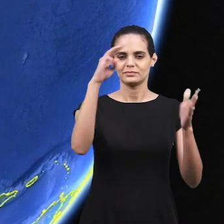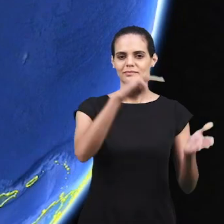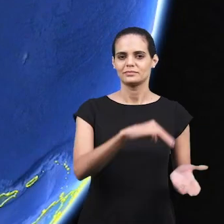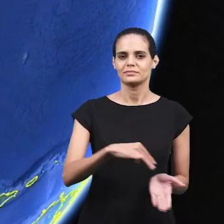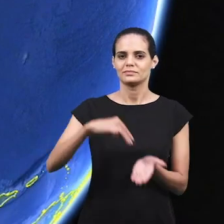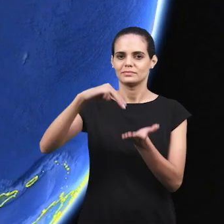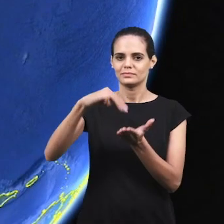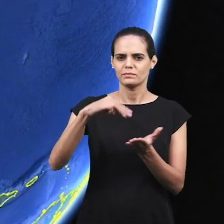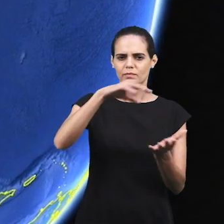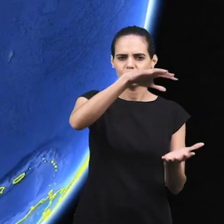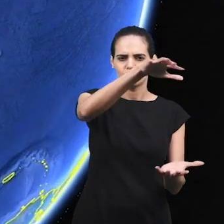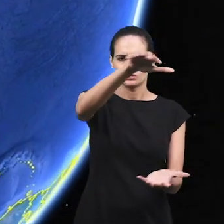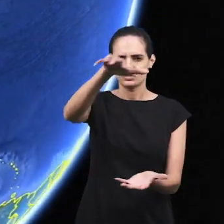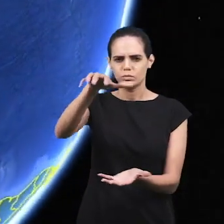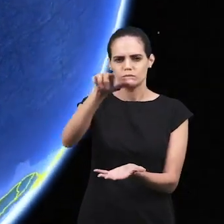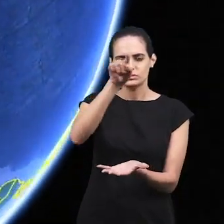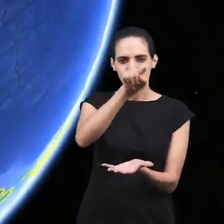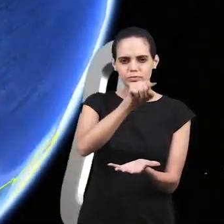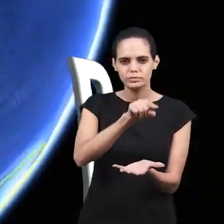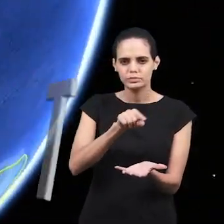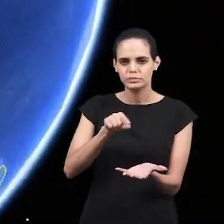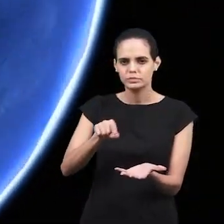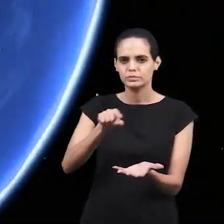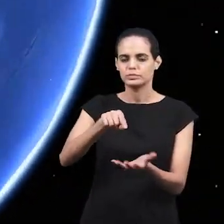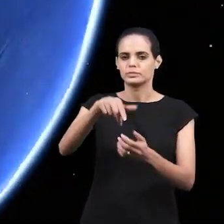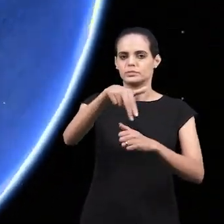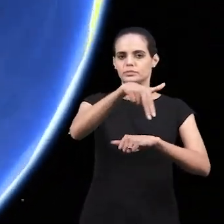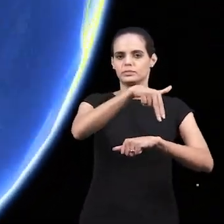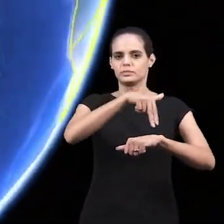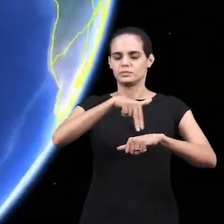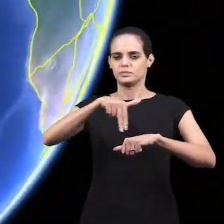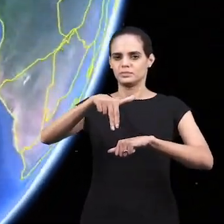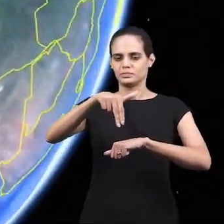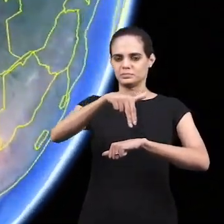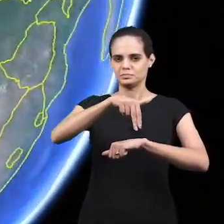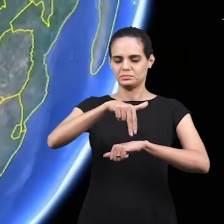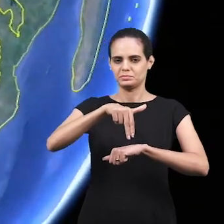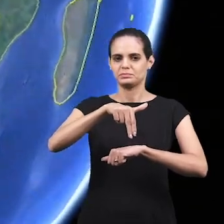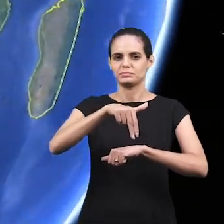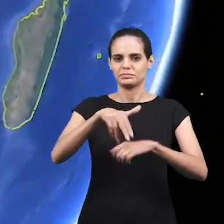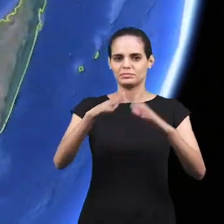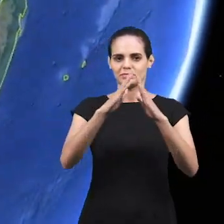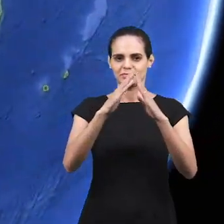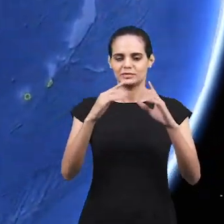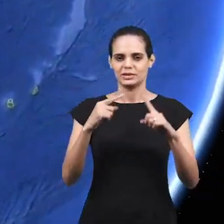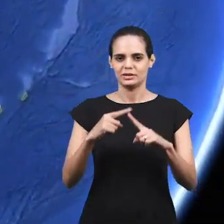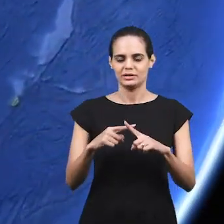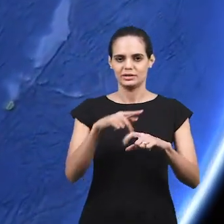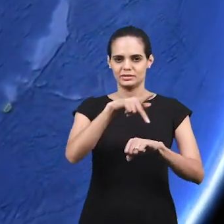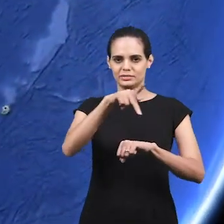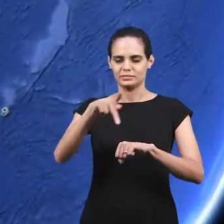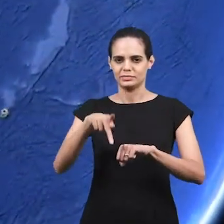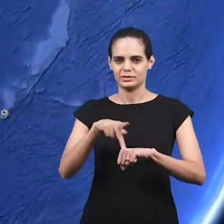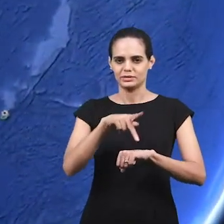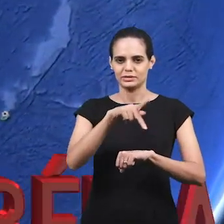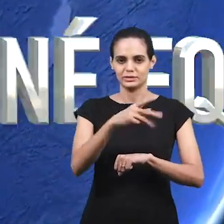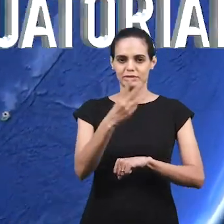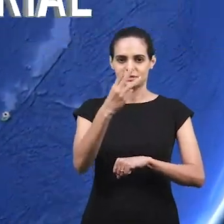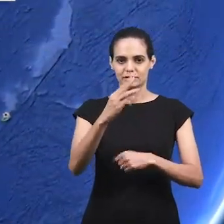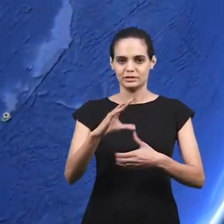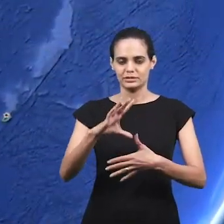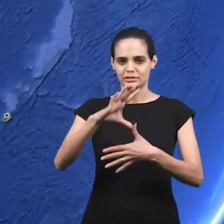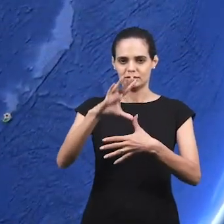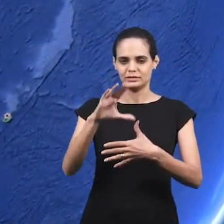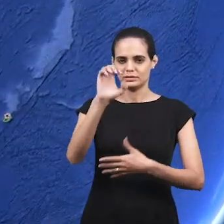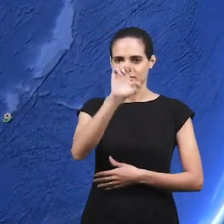l'Église chrétienne Maranatha est présente dans des nations de tous les continents de la planète. Des églises de pays dans les